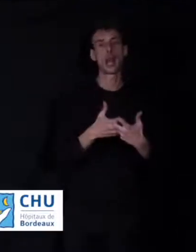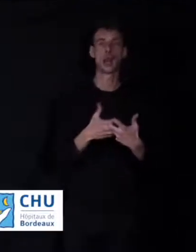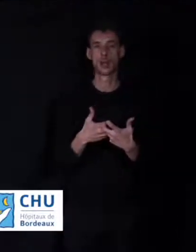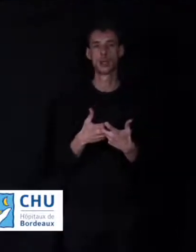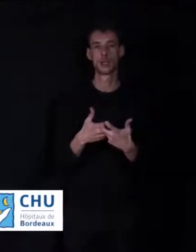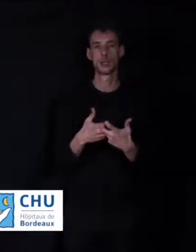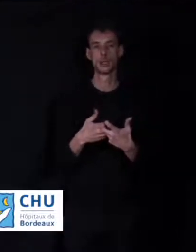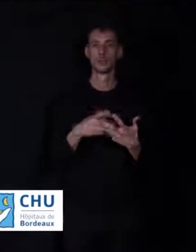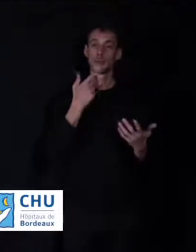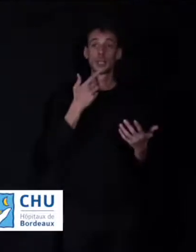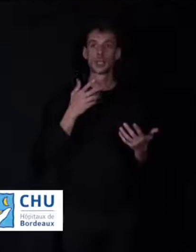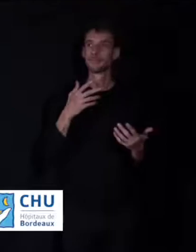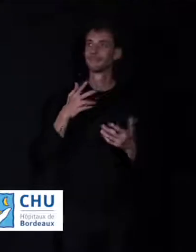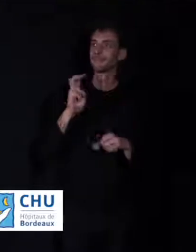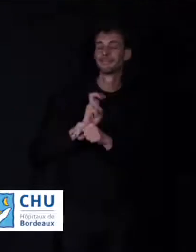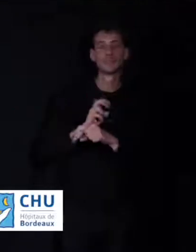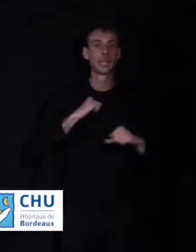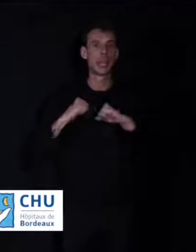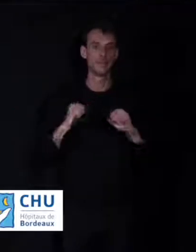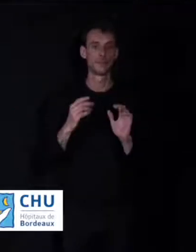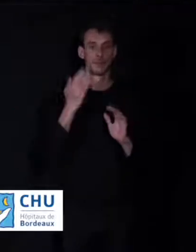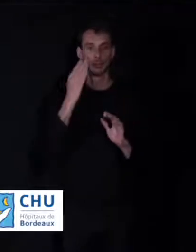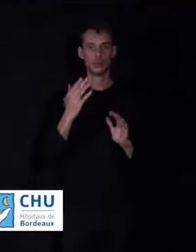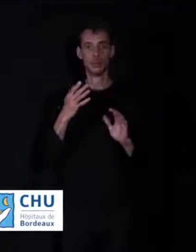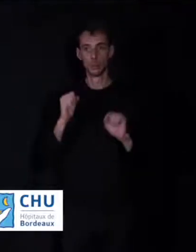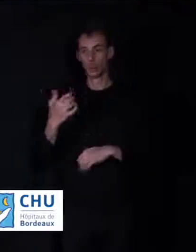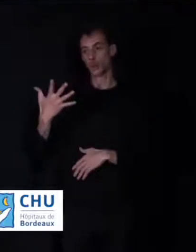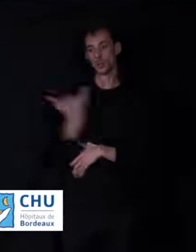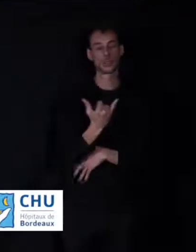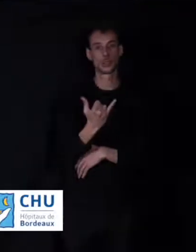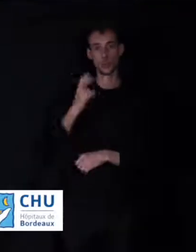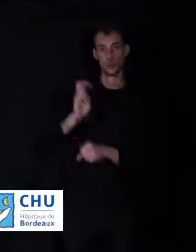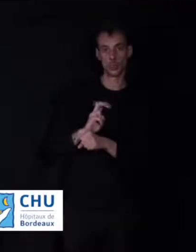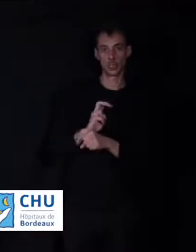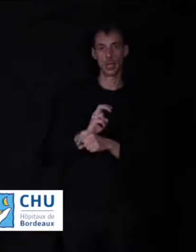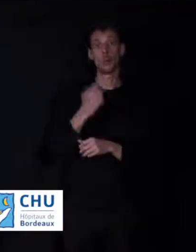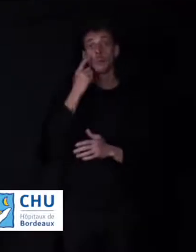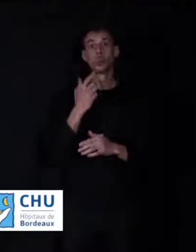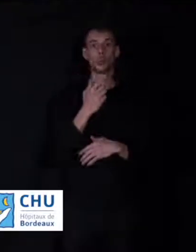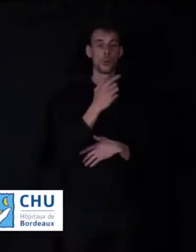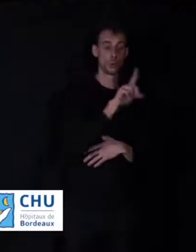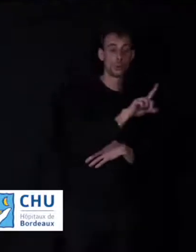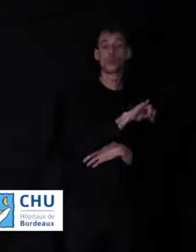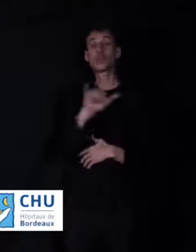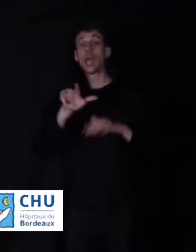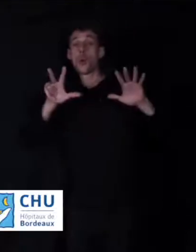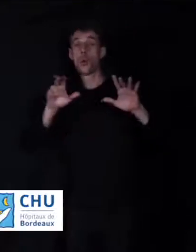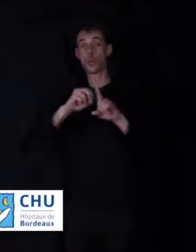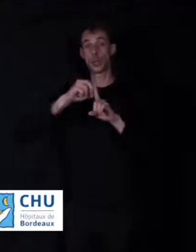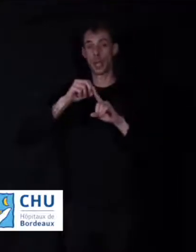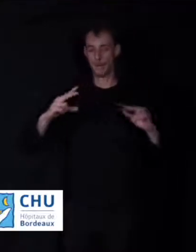non dégradé, 5 jours entre 2 et 8 degrés. Donc il va falloir aller vite et développer, c'est ce qu'on est en train de faire, toutes les stratégies de